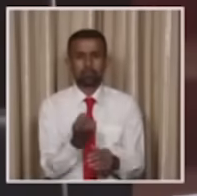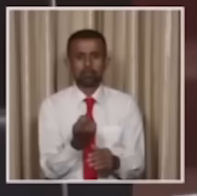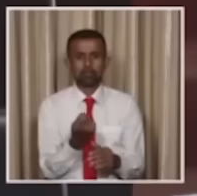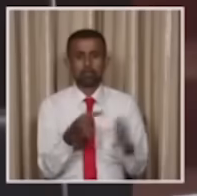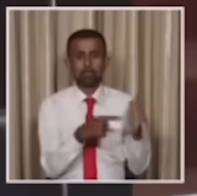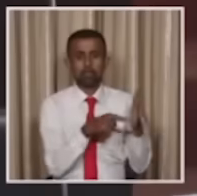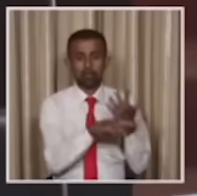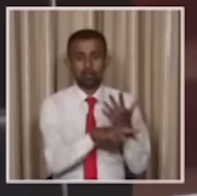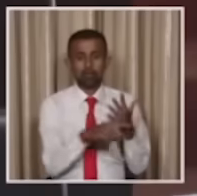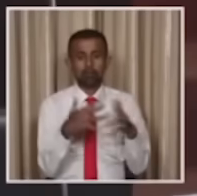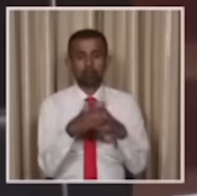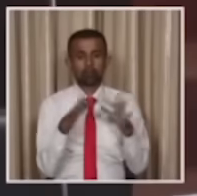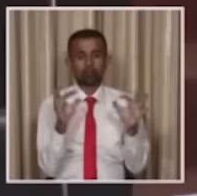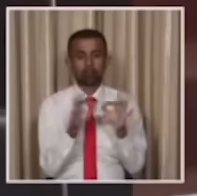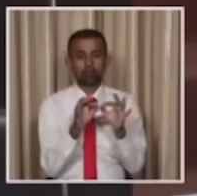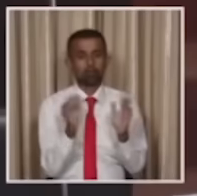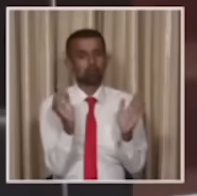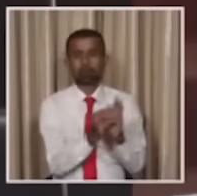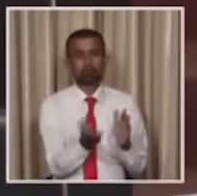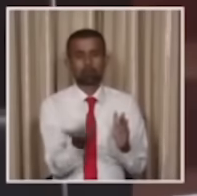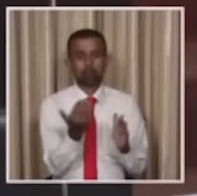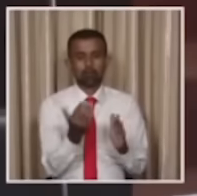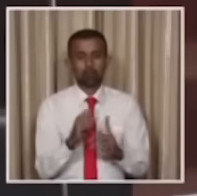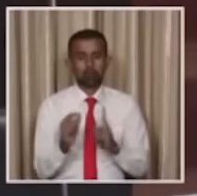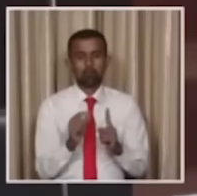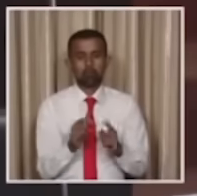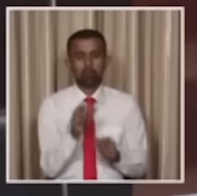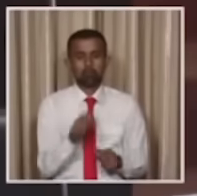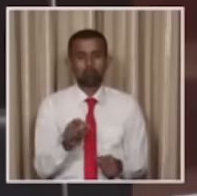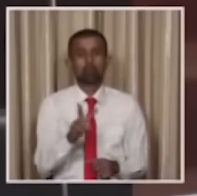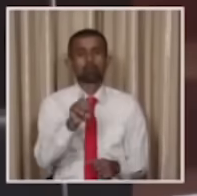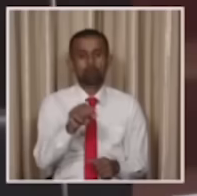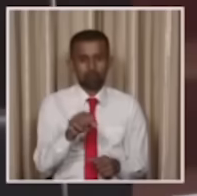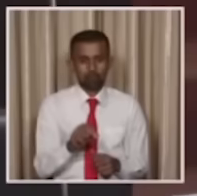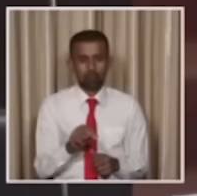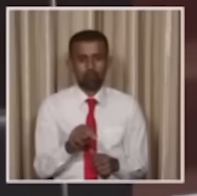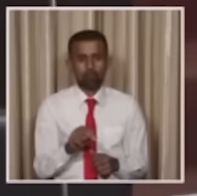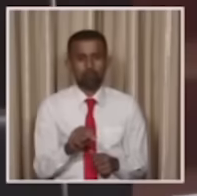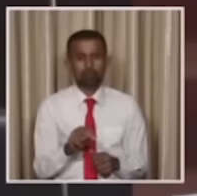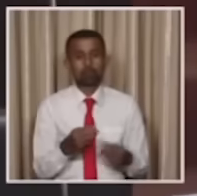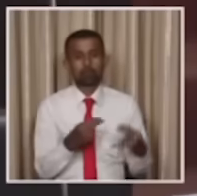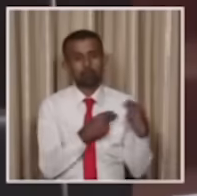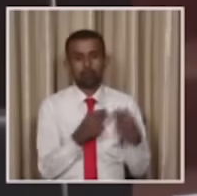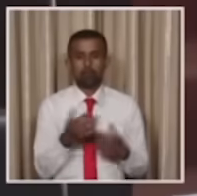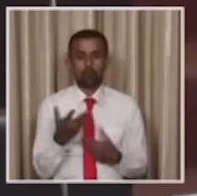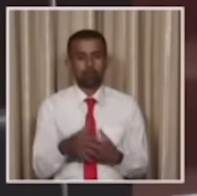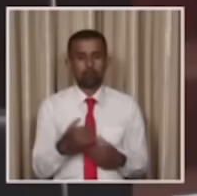ට්‍රාන්ස්පරන්සි ඉන්ටර්නැෂනල් වෙබ්සයිට් එකට දාලා ප්‍රදර්ශනය කරන්න කියලා. පාර්ලිමේන්තු මන්ත්‍රීවරු 20යි ඒ